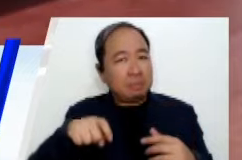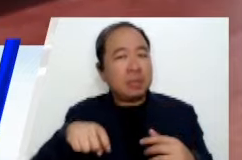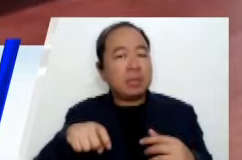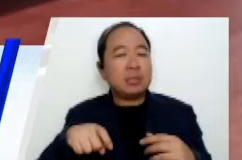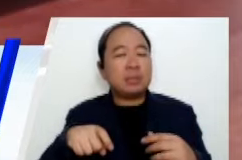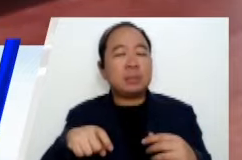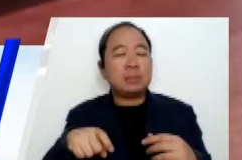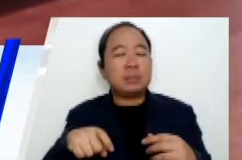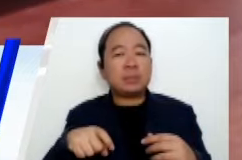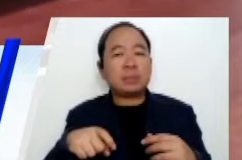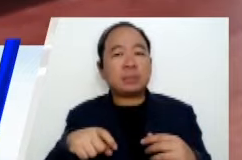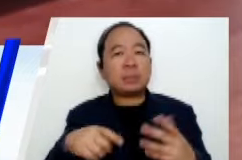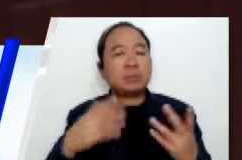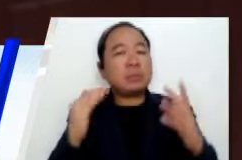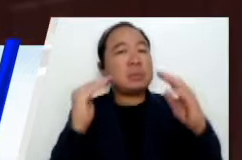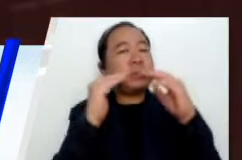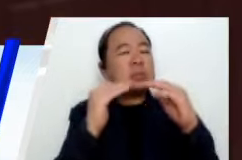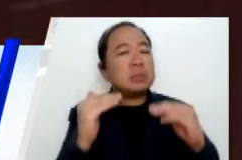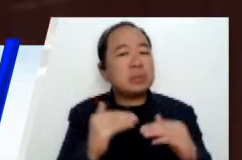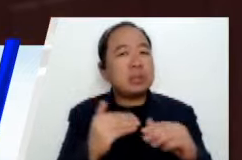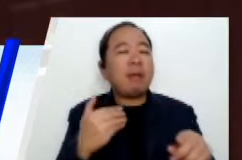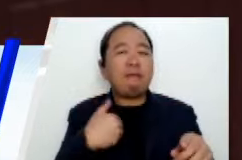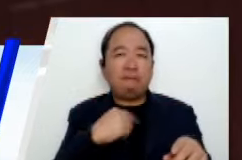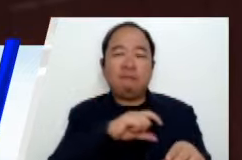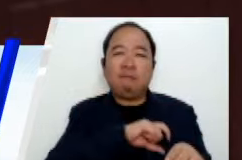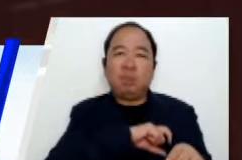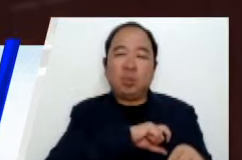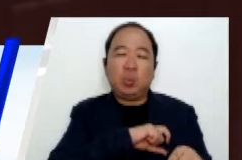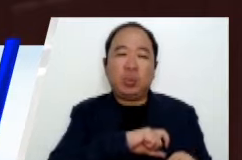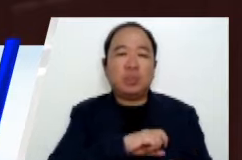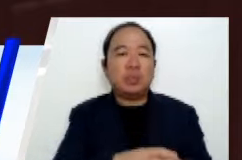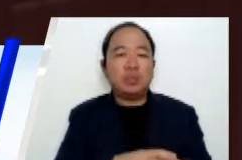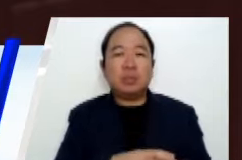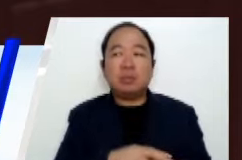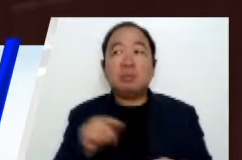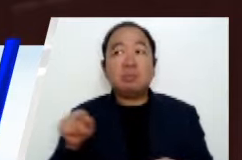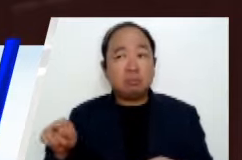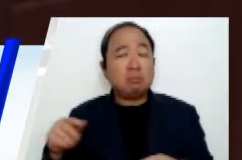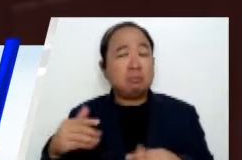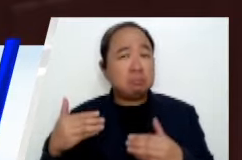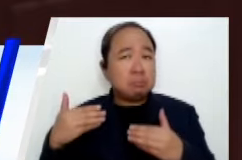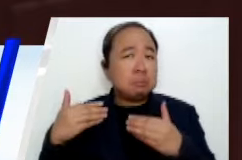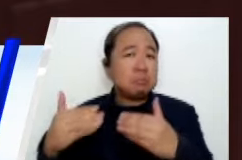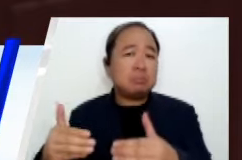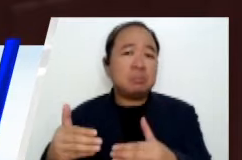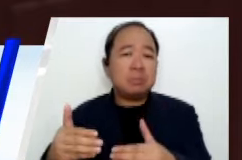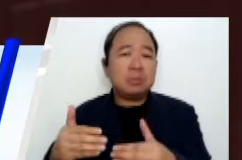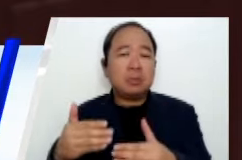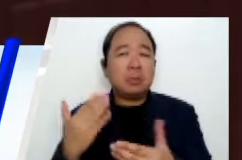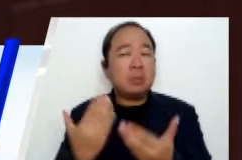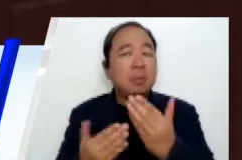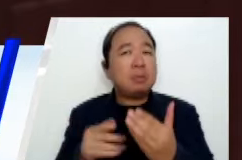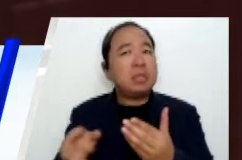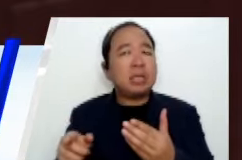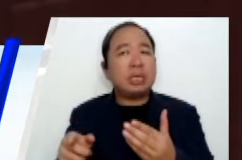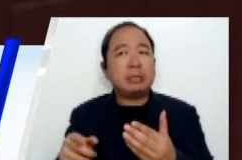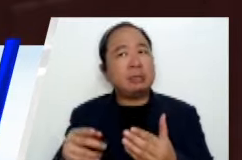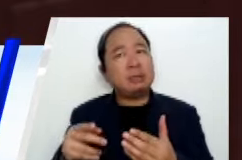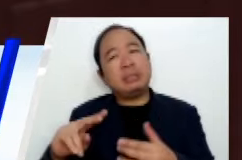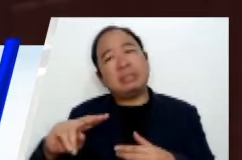dapat may reinforcement. Natuloy sila, maybe that was the second best